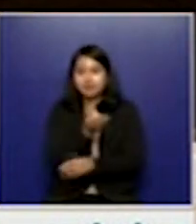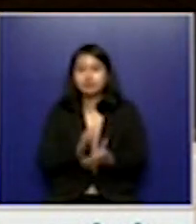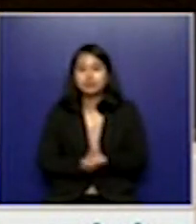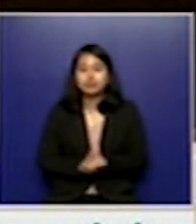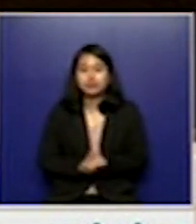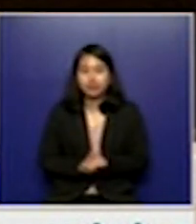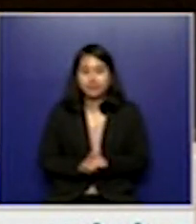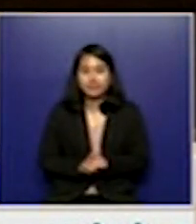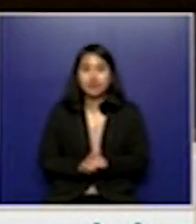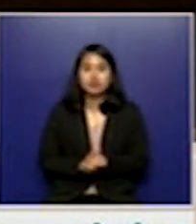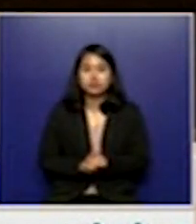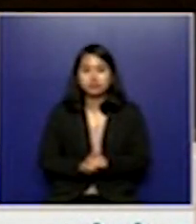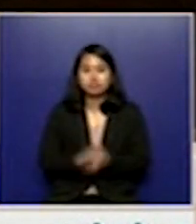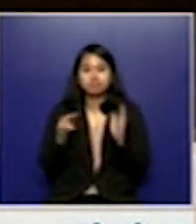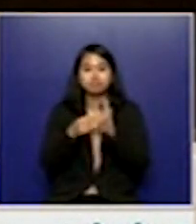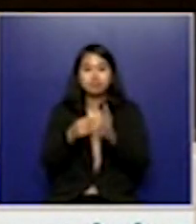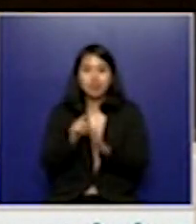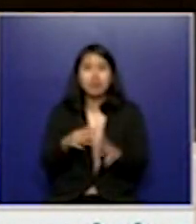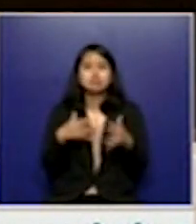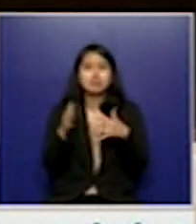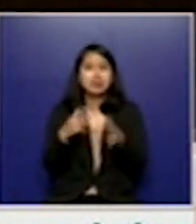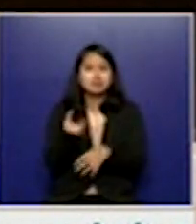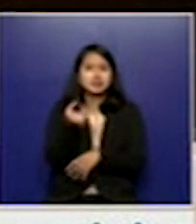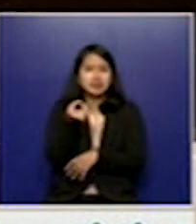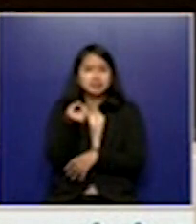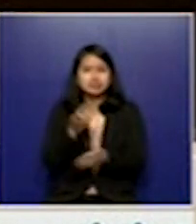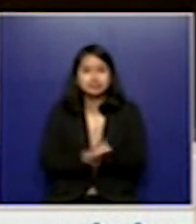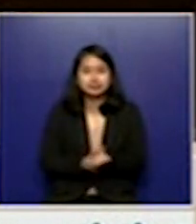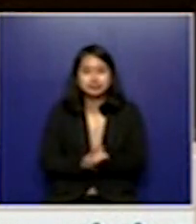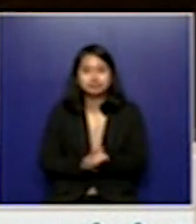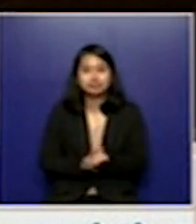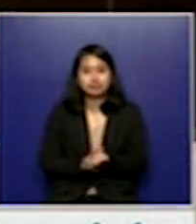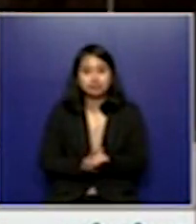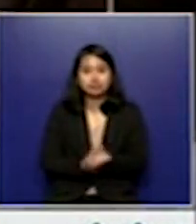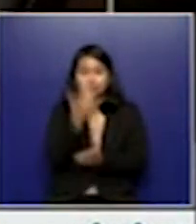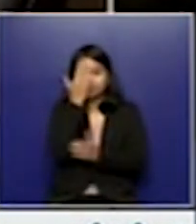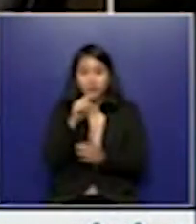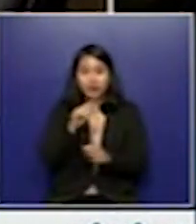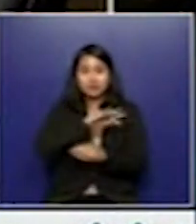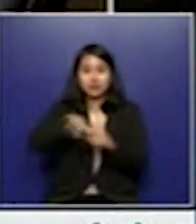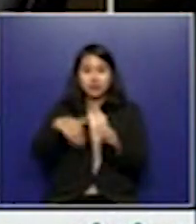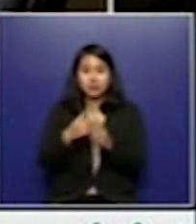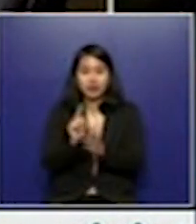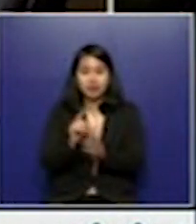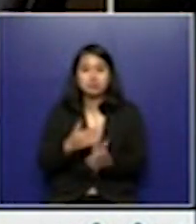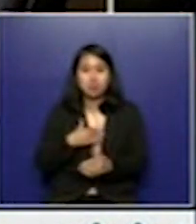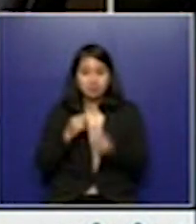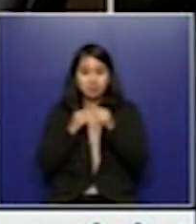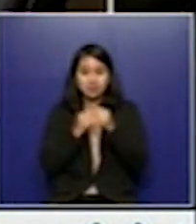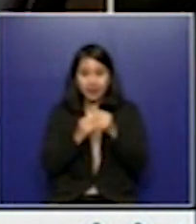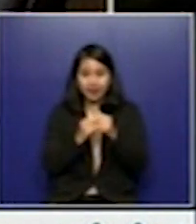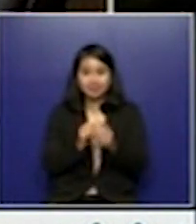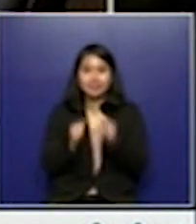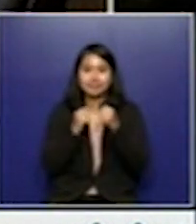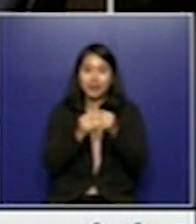ะครับฉะนั้นนิดๆหน่อยๆก็นั่นเพราะว่าพวกเราจริงๆแล้วผมก็พยายามที่จ